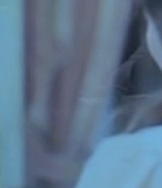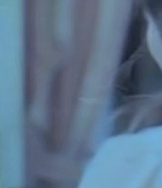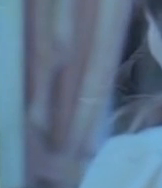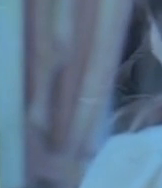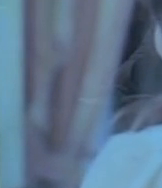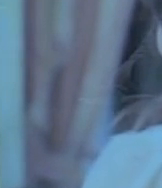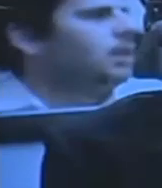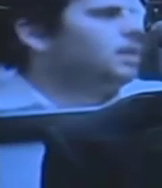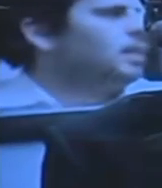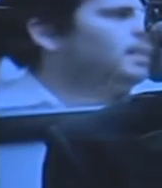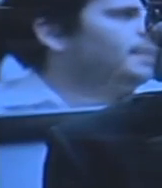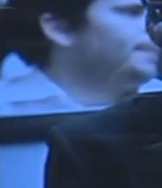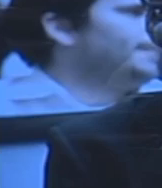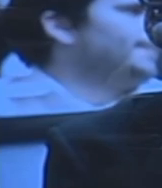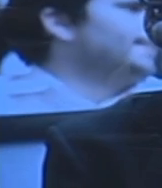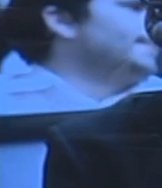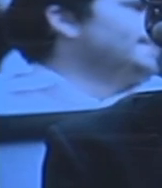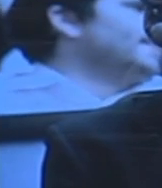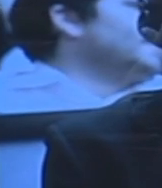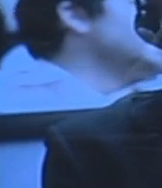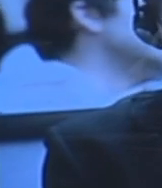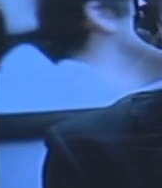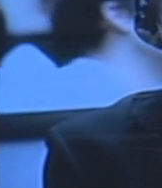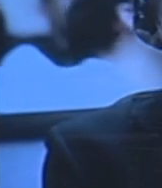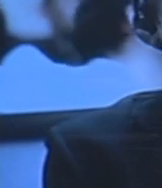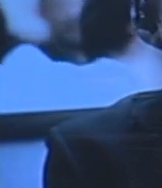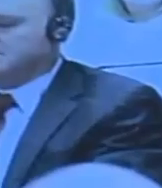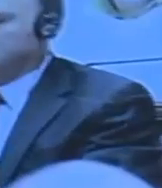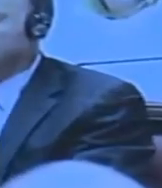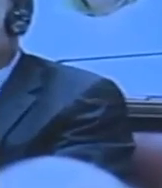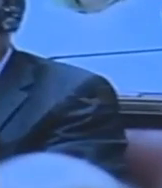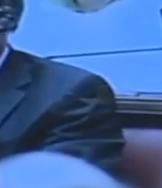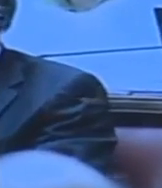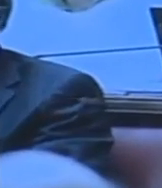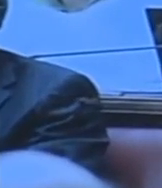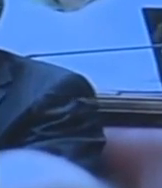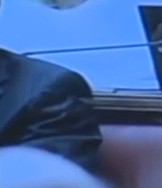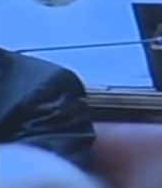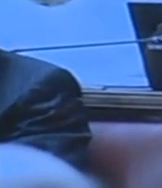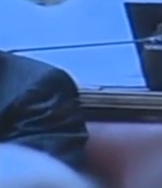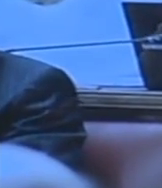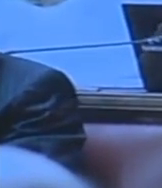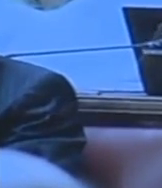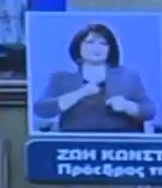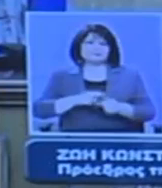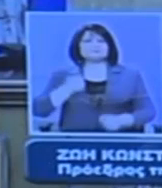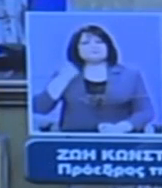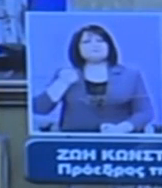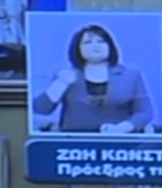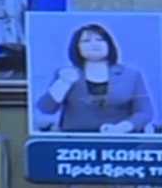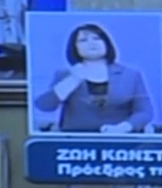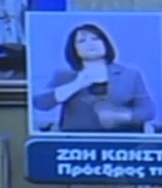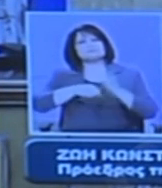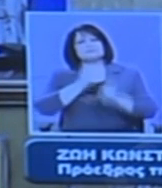issue ιδς ανθρώπινες ζω π χθ για να αποπληρωθεί το χρέος από